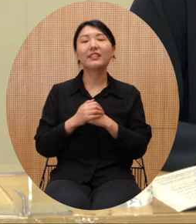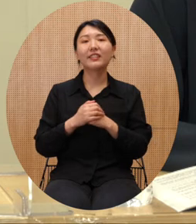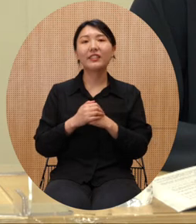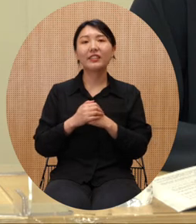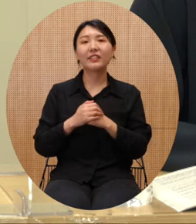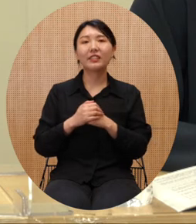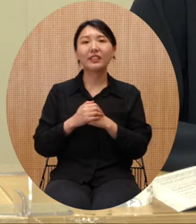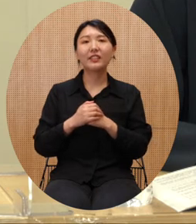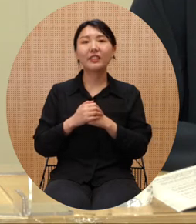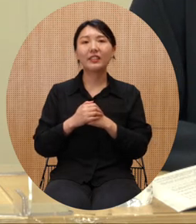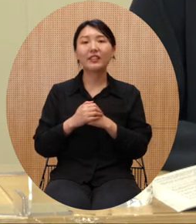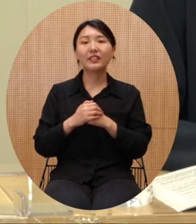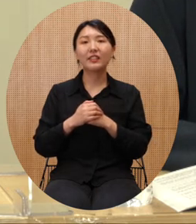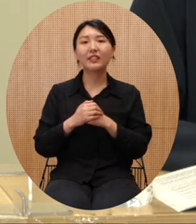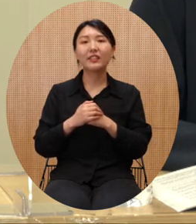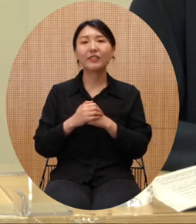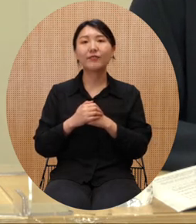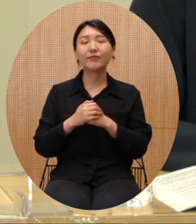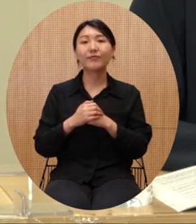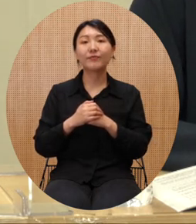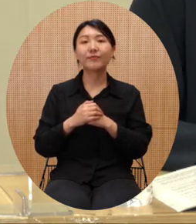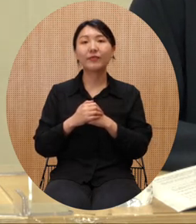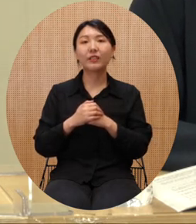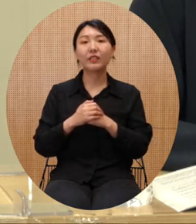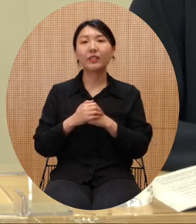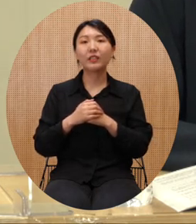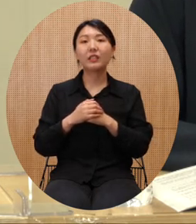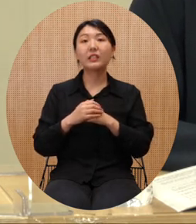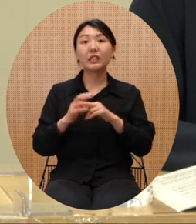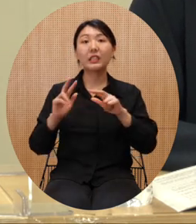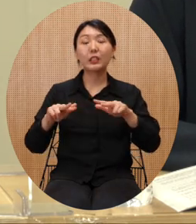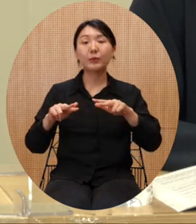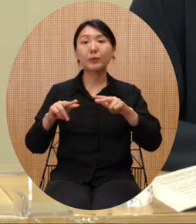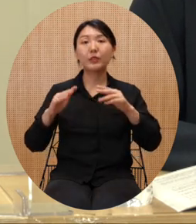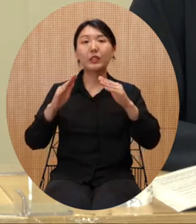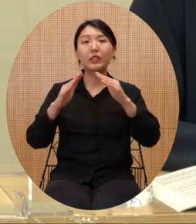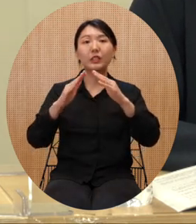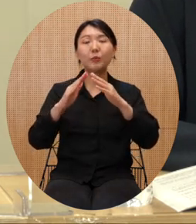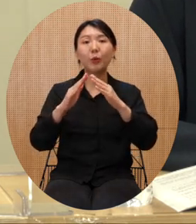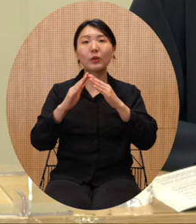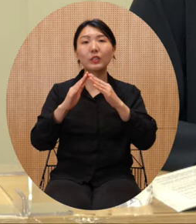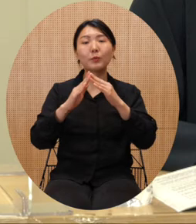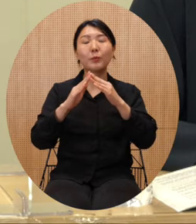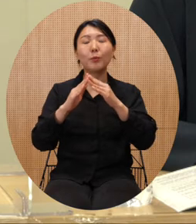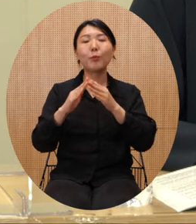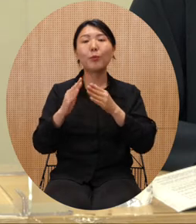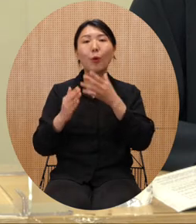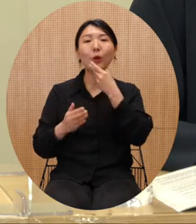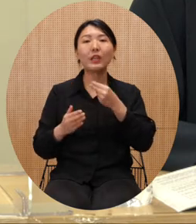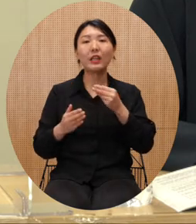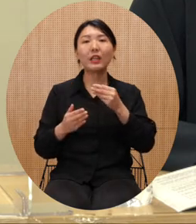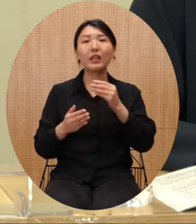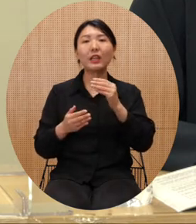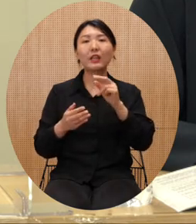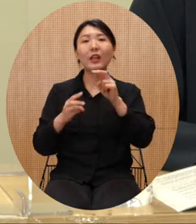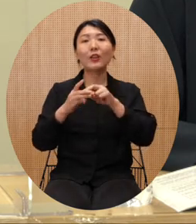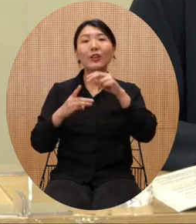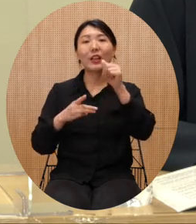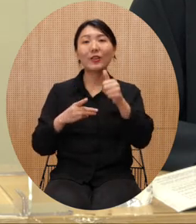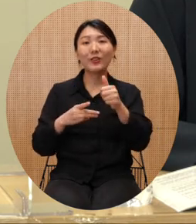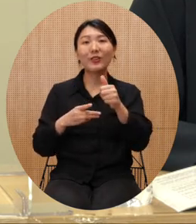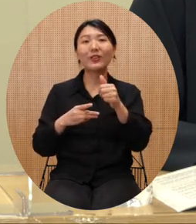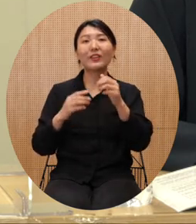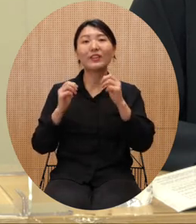의원님들끼리의 알력과 같은 분들을 바라고, 이후에 지금 여기 주거복지센터장님, 뭐 소장님이시지만